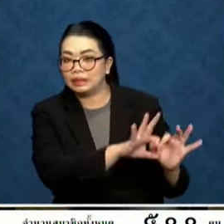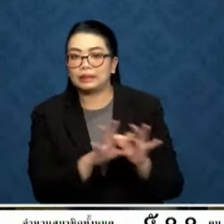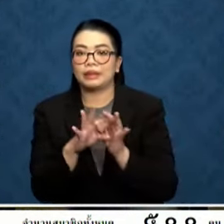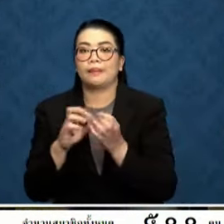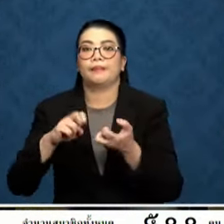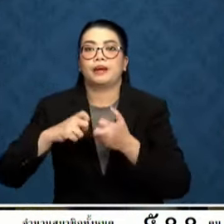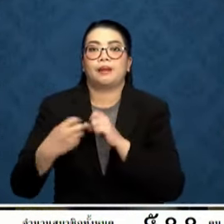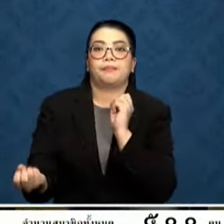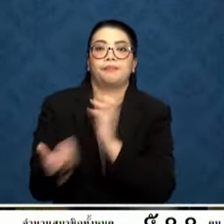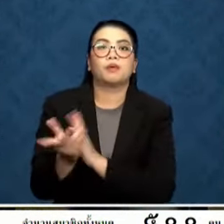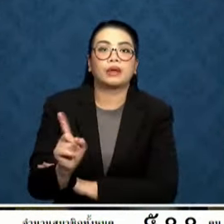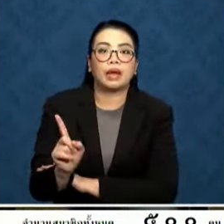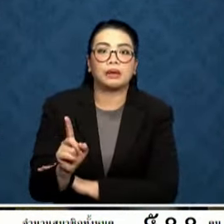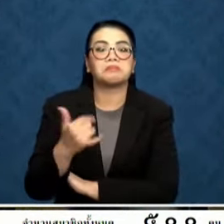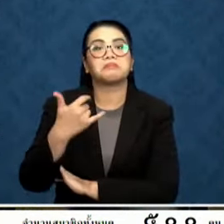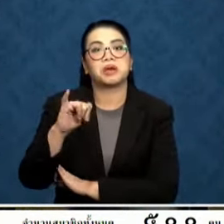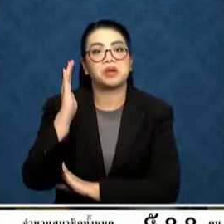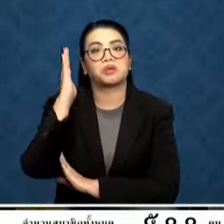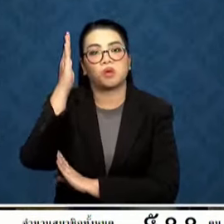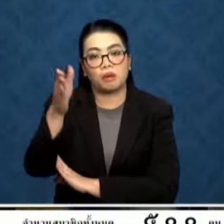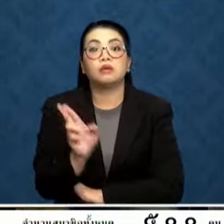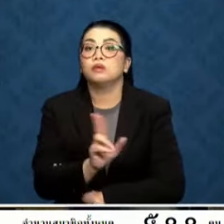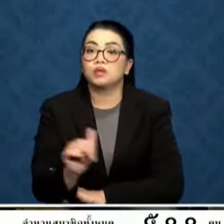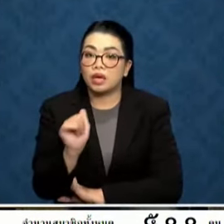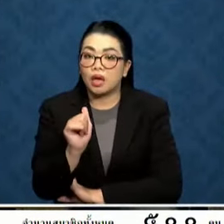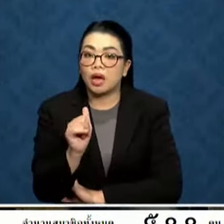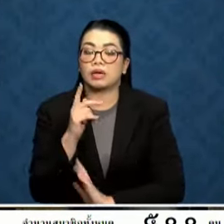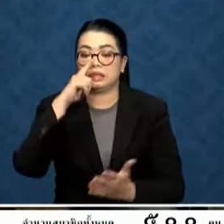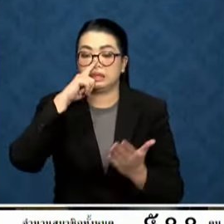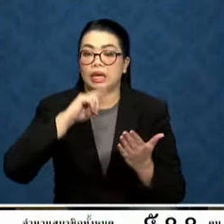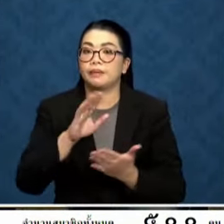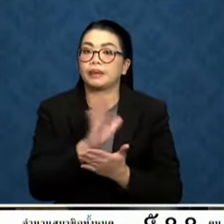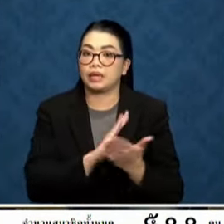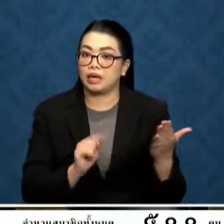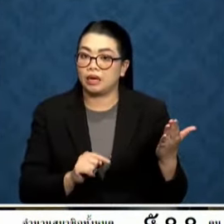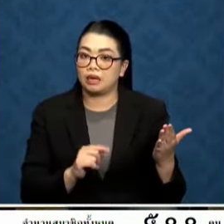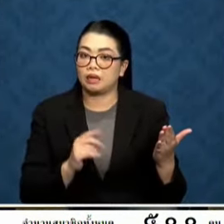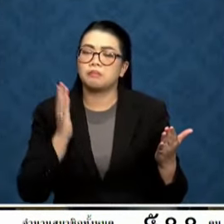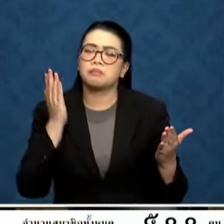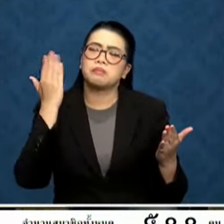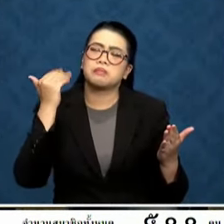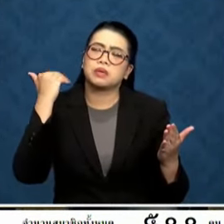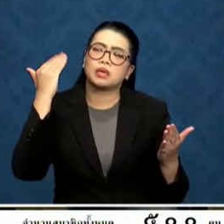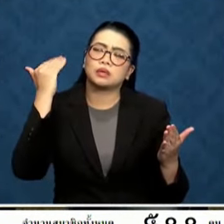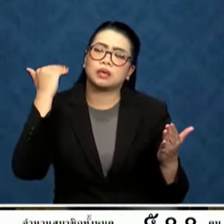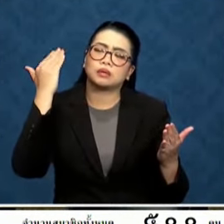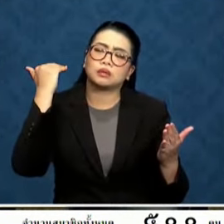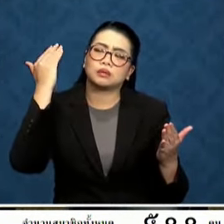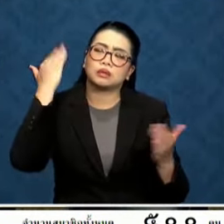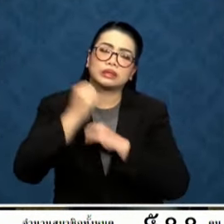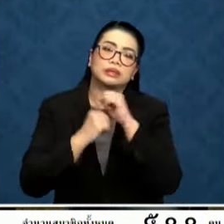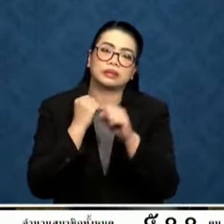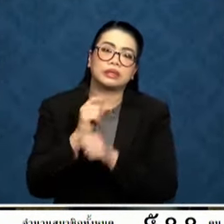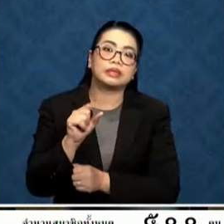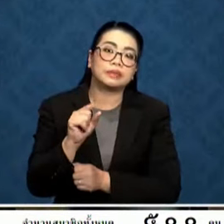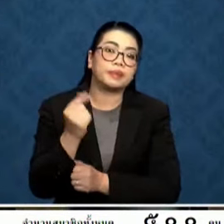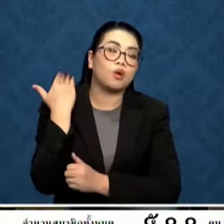แบบนี้อาจจะใช้ได้กับประเทศไทยเมื่อซัก 20ปี